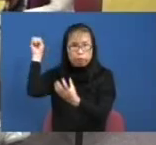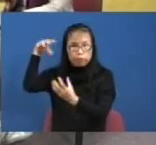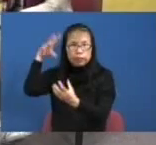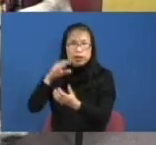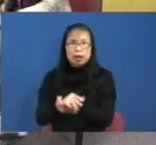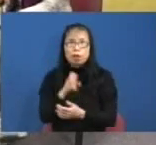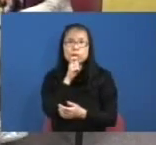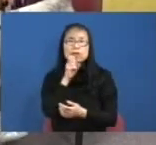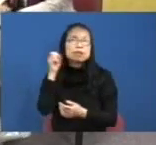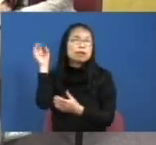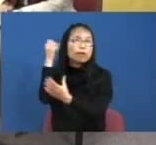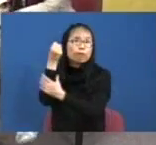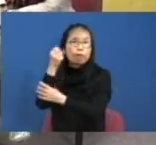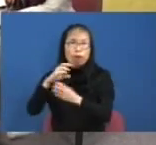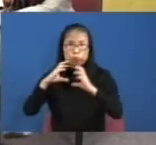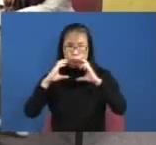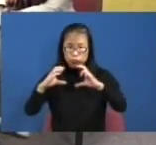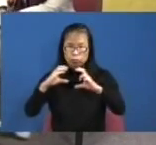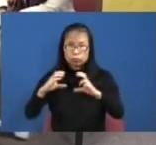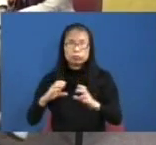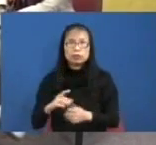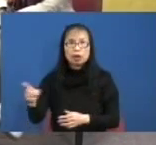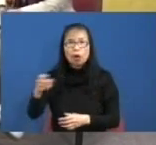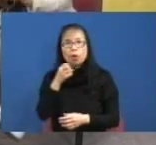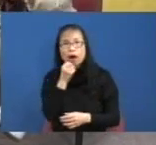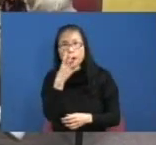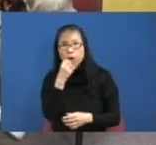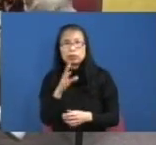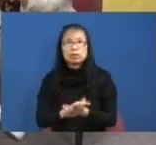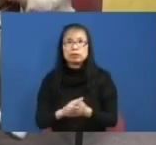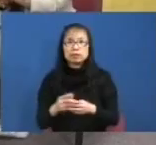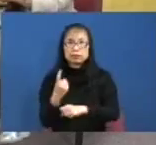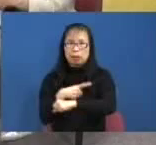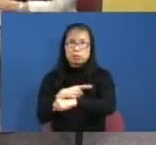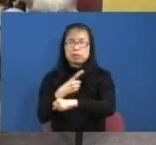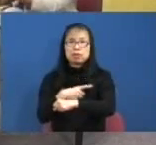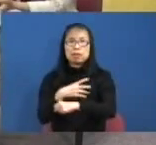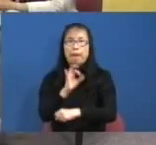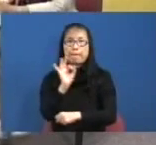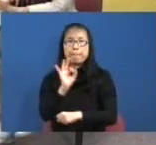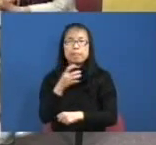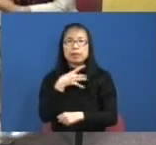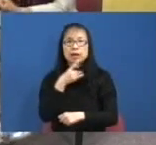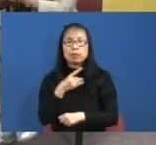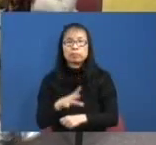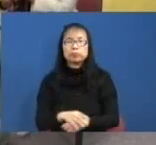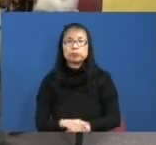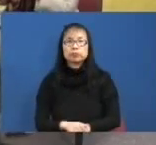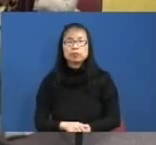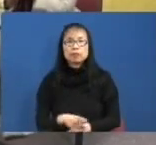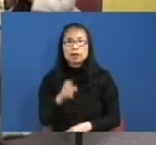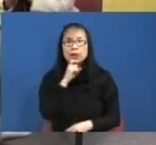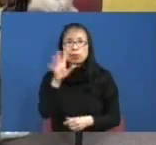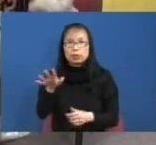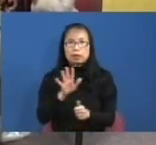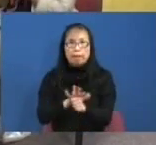類似防空洞嗰啲咁啦。咁但係我哋咧就香港咧，好似似乎暫時未有信息話有邊度。咁但係兩方面咧，我覺得